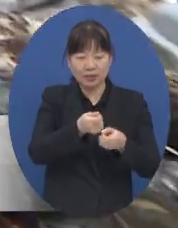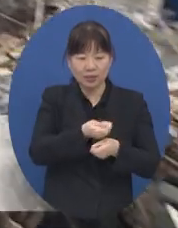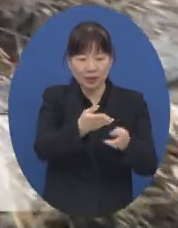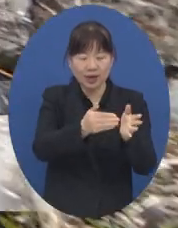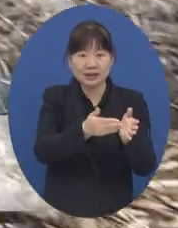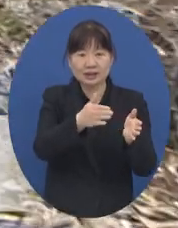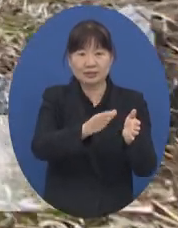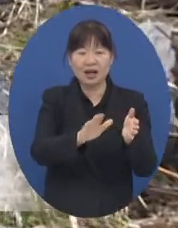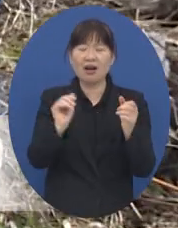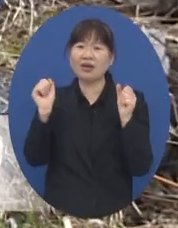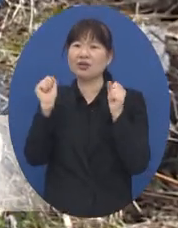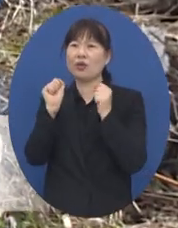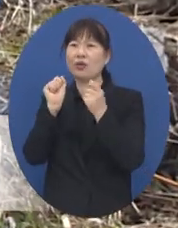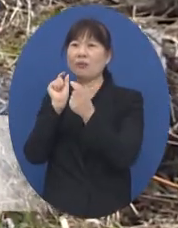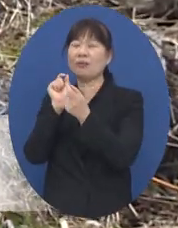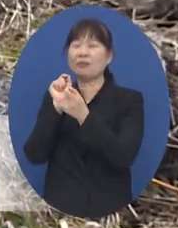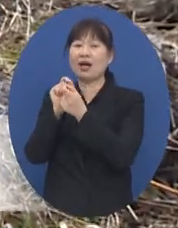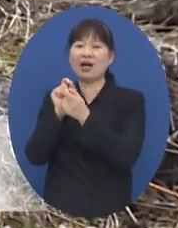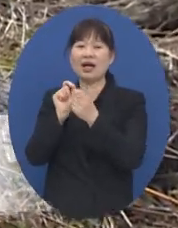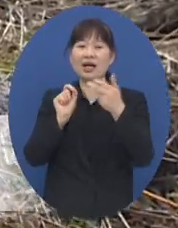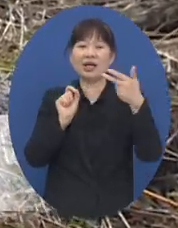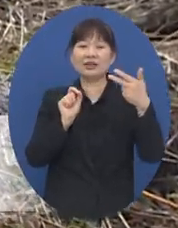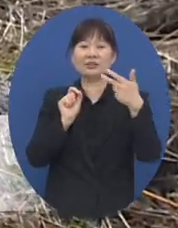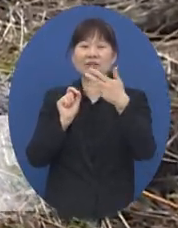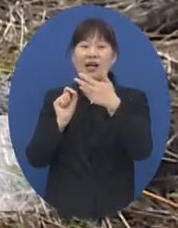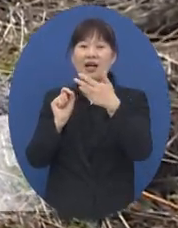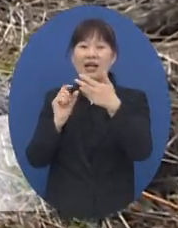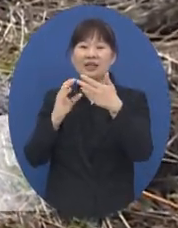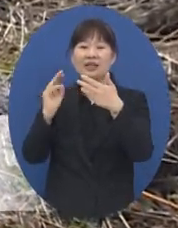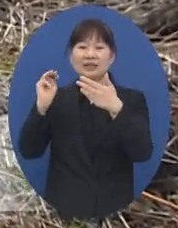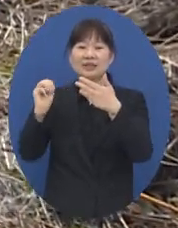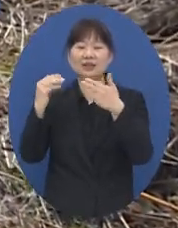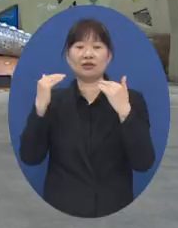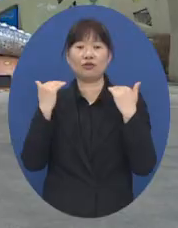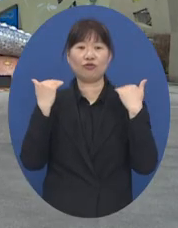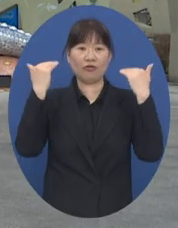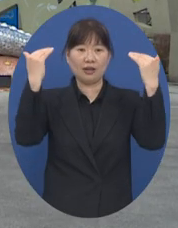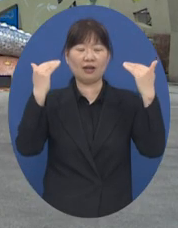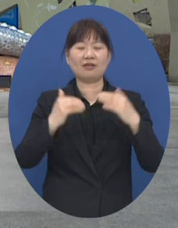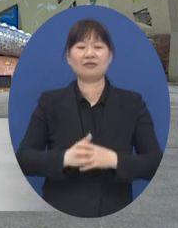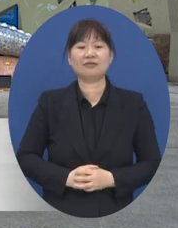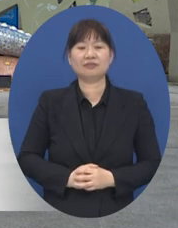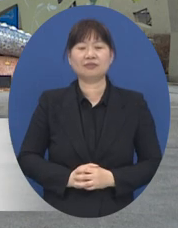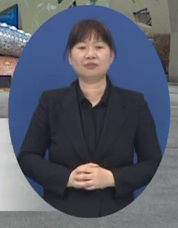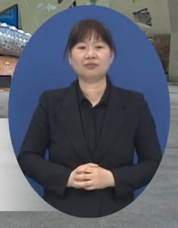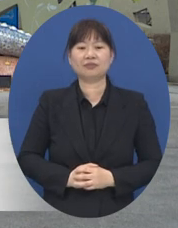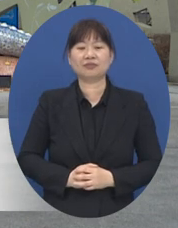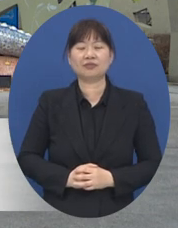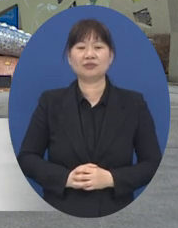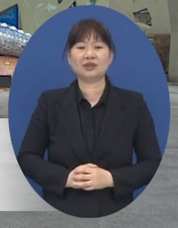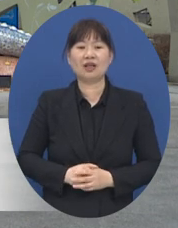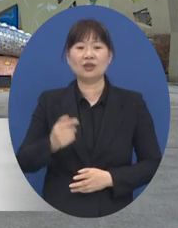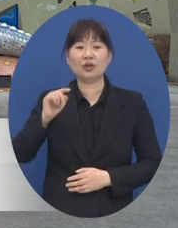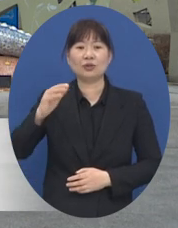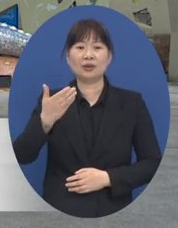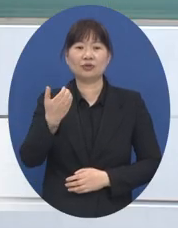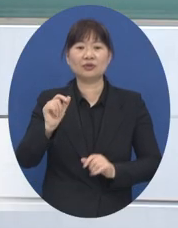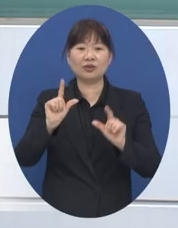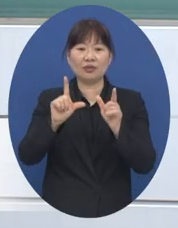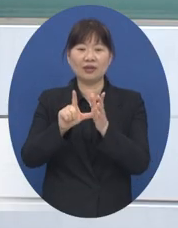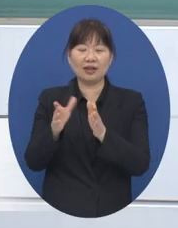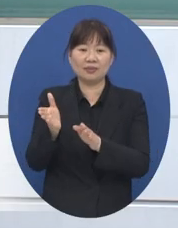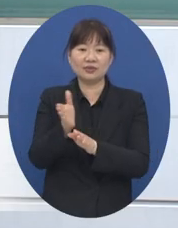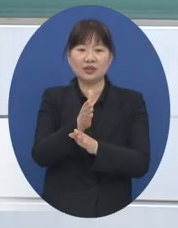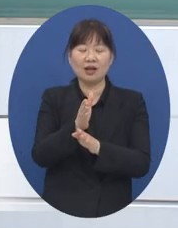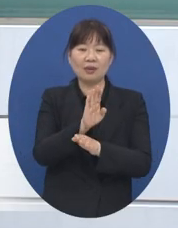방뇨했는데 한 겨울쯤이면 7, 8cm 정도의 성어로 다 성장하게 됩니다. 경기도 해양수산자원연구소는